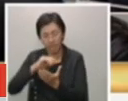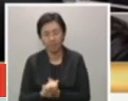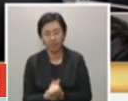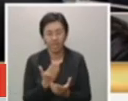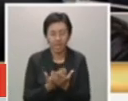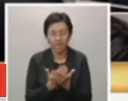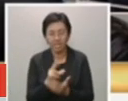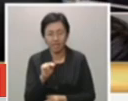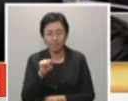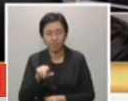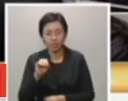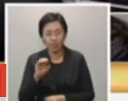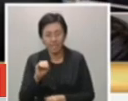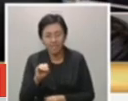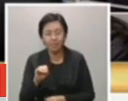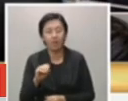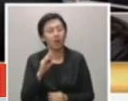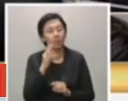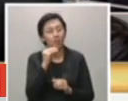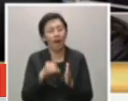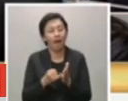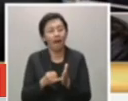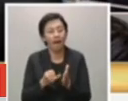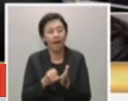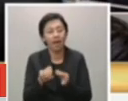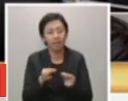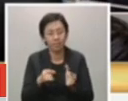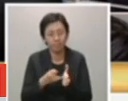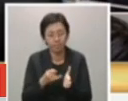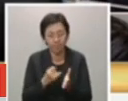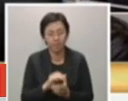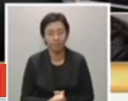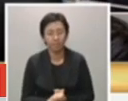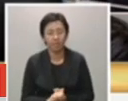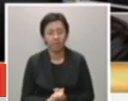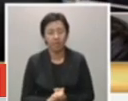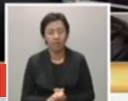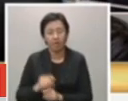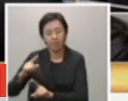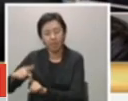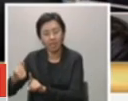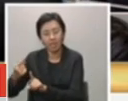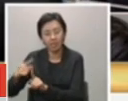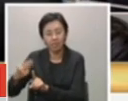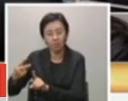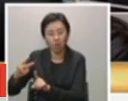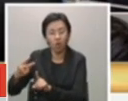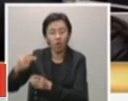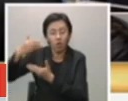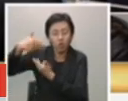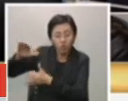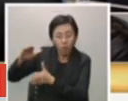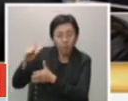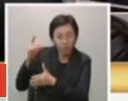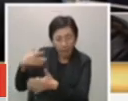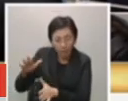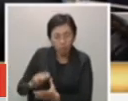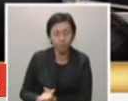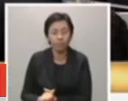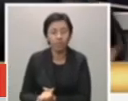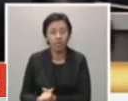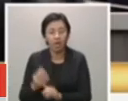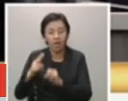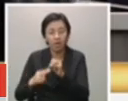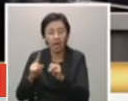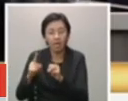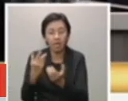30บาท50สตางค์ตัวอย่างง่ายๆถึงเวลาสิ้นปีส่งสินค้าไปถึงมือจริงข